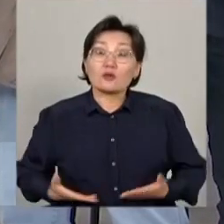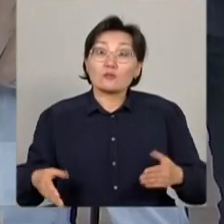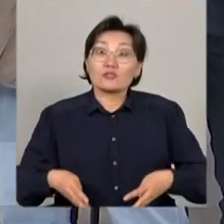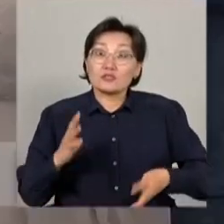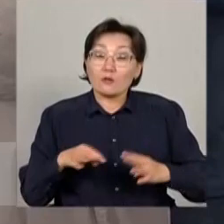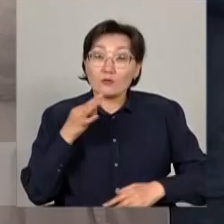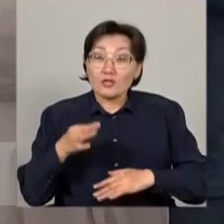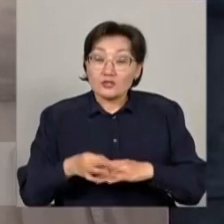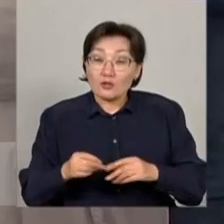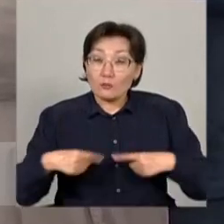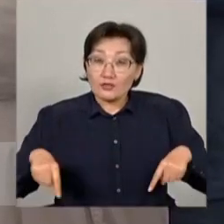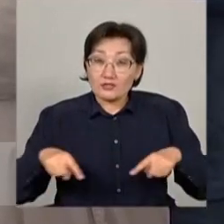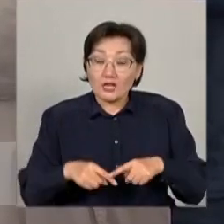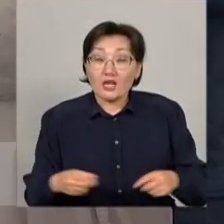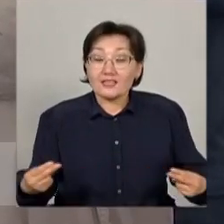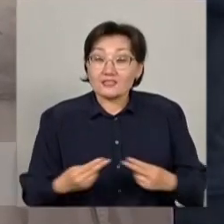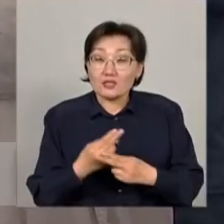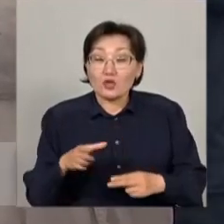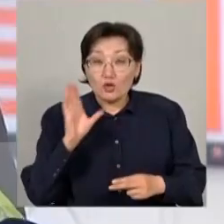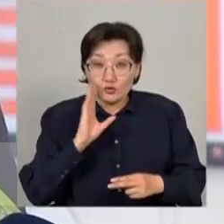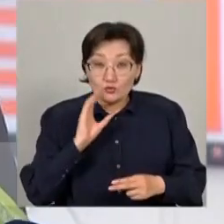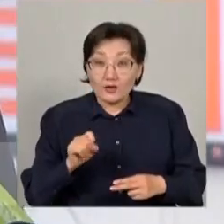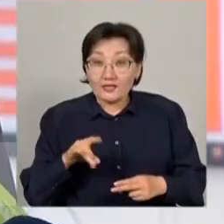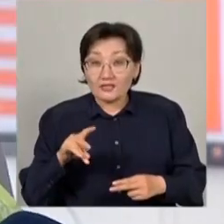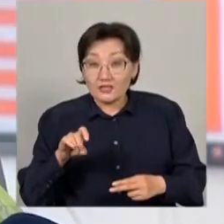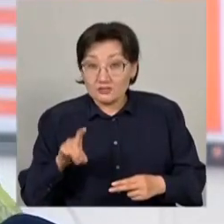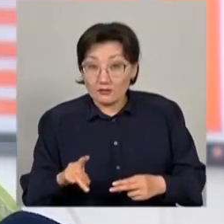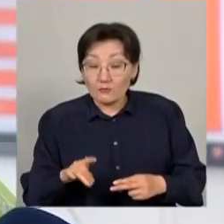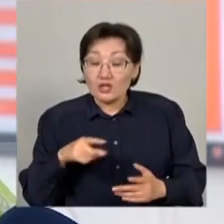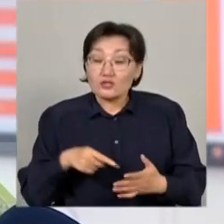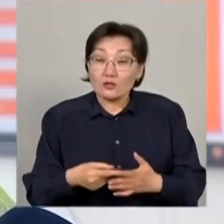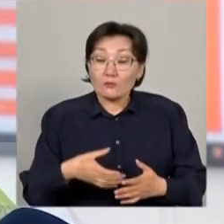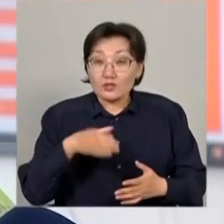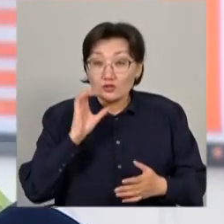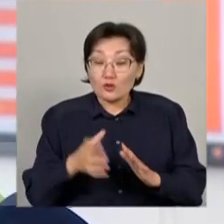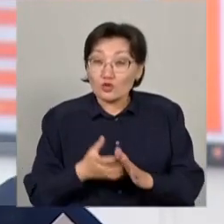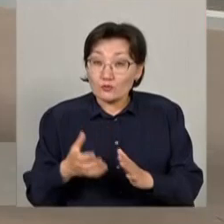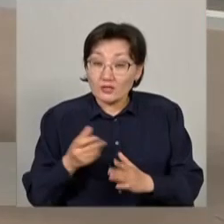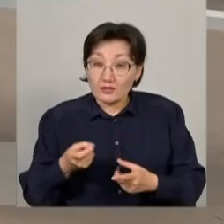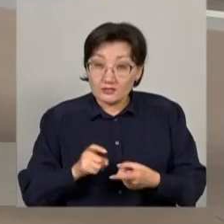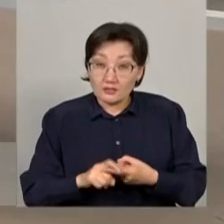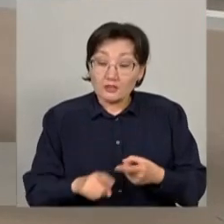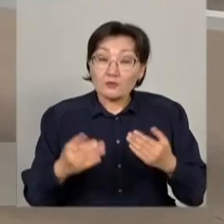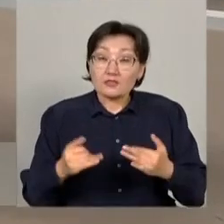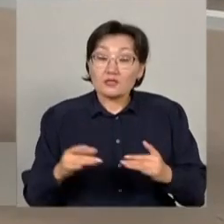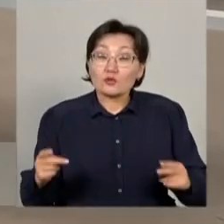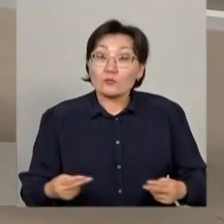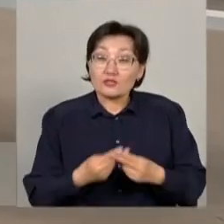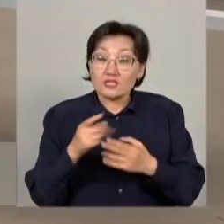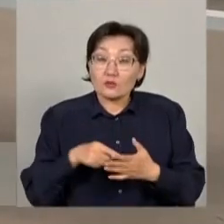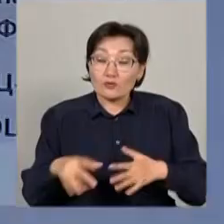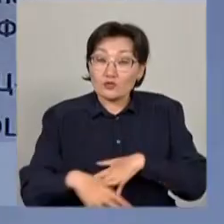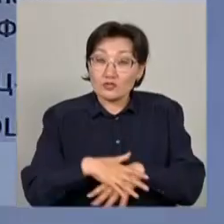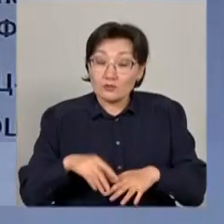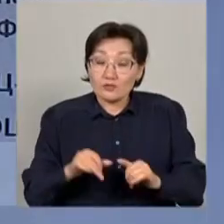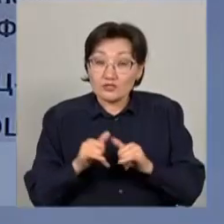суға жауапты мекеме Астана су арнасы. Компания өкілдері бұл мәселені қаладағы су тапшылығымен байланыстырды. Қазір елордада халық саны